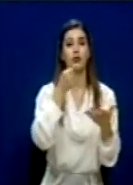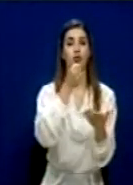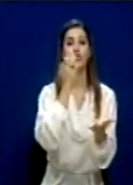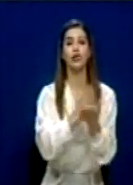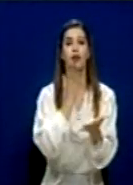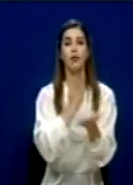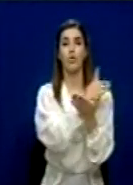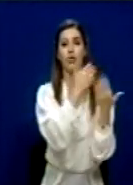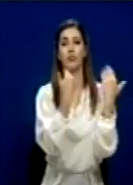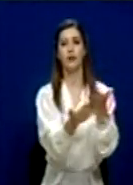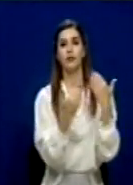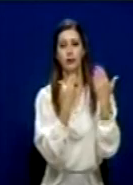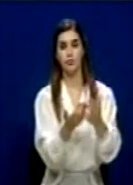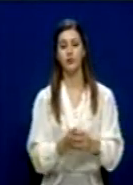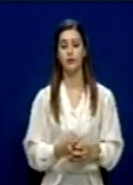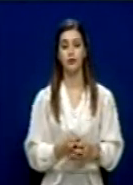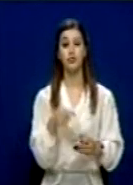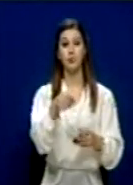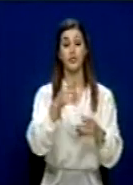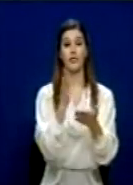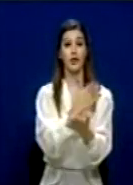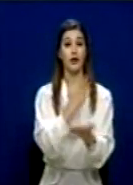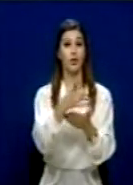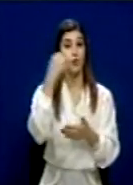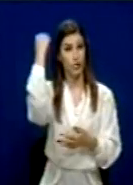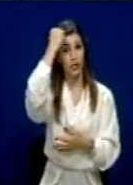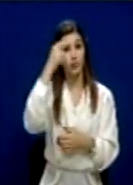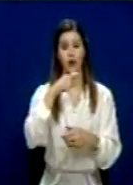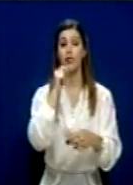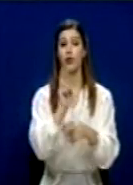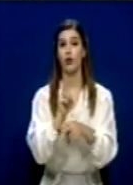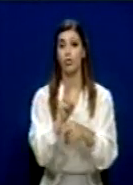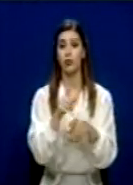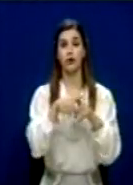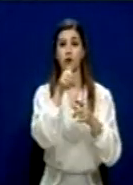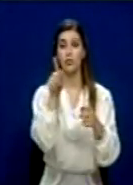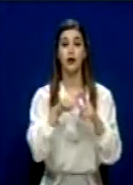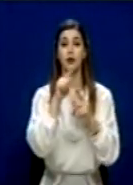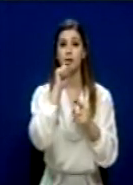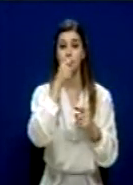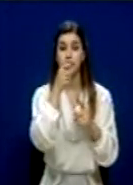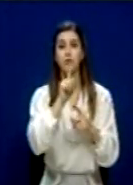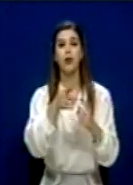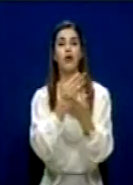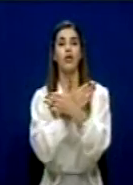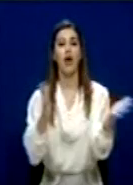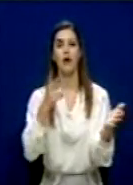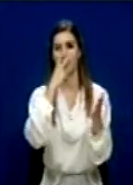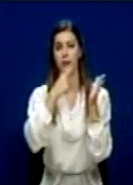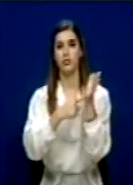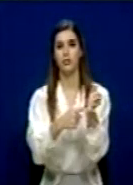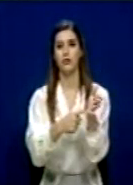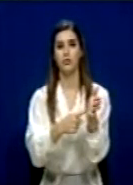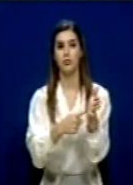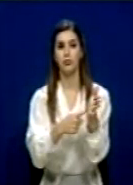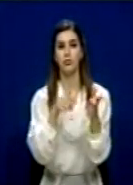në atë që po quhet fondi zhvillimit. Pra kjo ndarje Kosovës nuk është tash duke u fshehur nga askush, është shumë e qartë. Pra, tu jemi